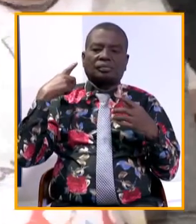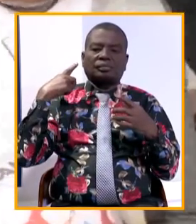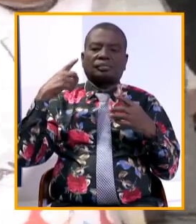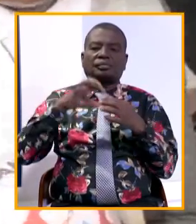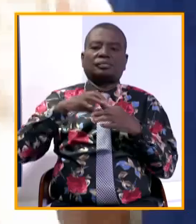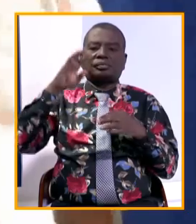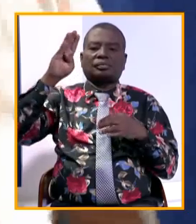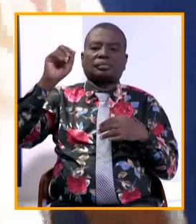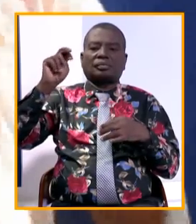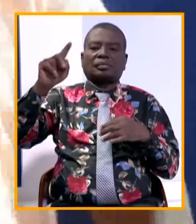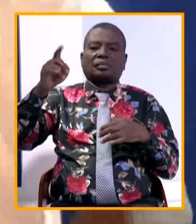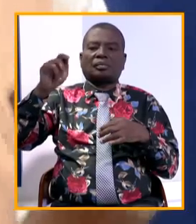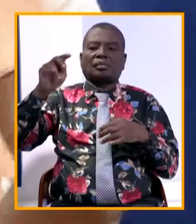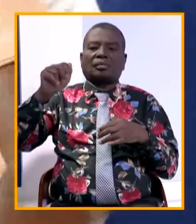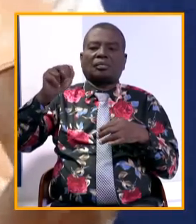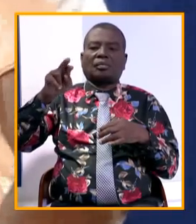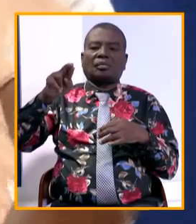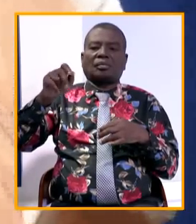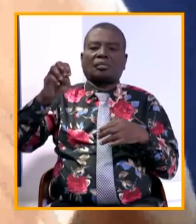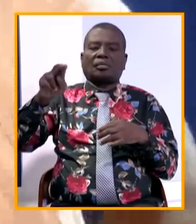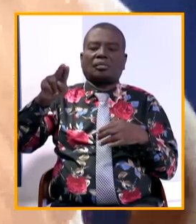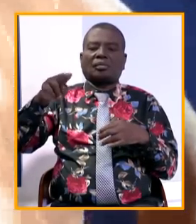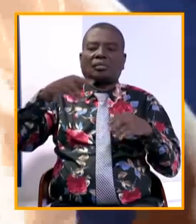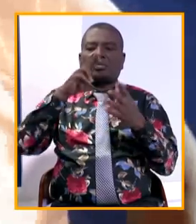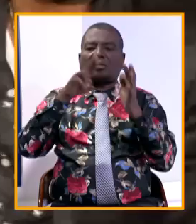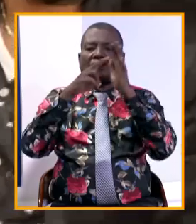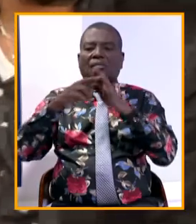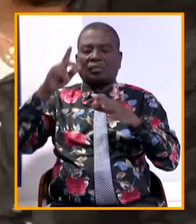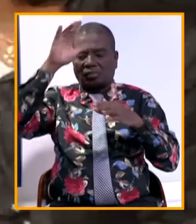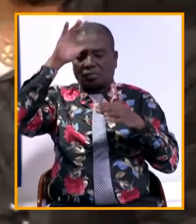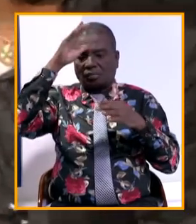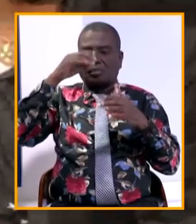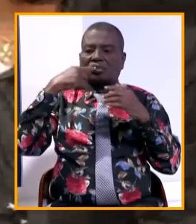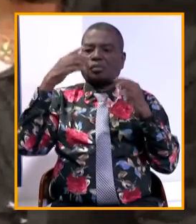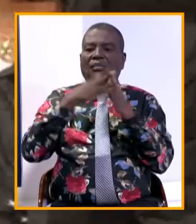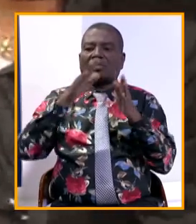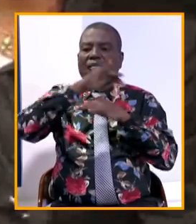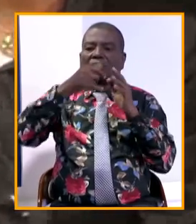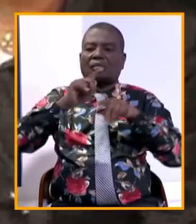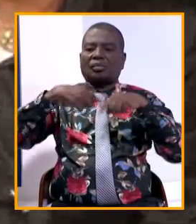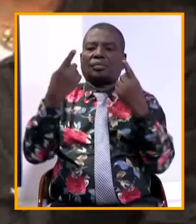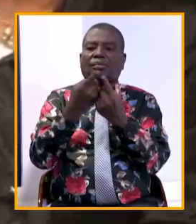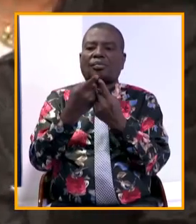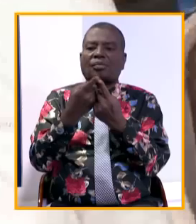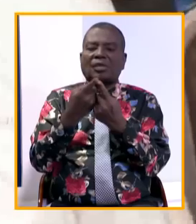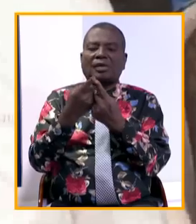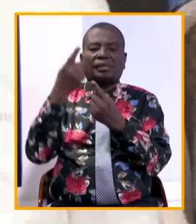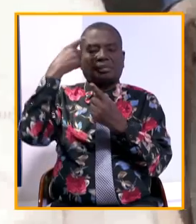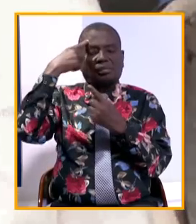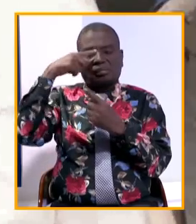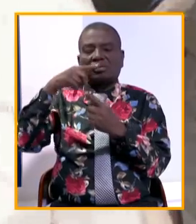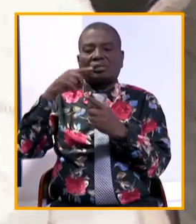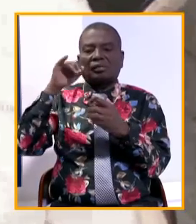Kofi Maïzan, représentant le parrain, le ministre d'État Kobina Kwasi Agumani, a félicité tous les groupes pour l'esprit de fair play